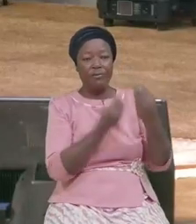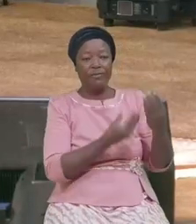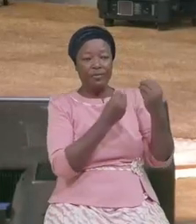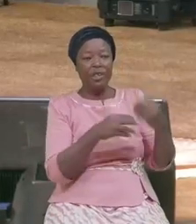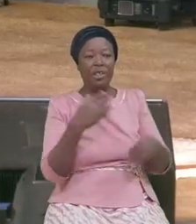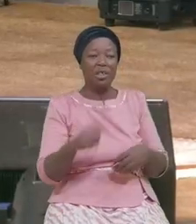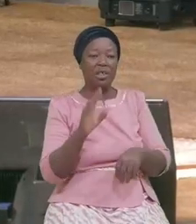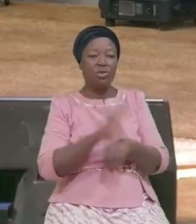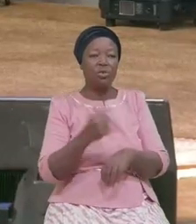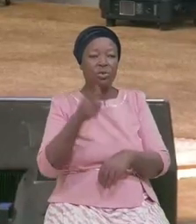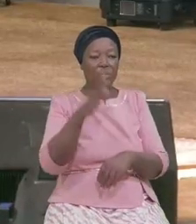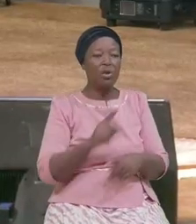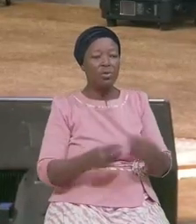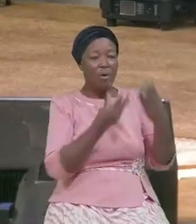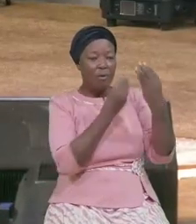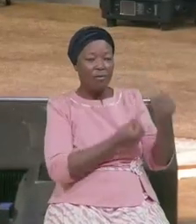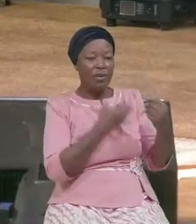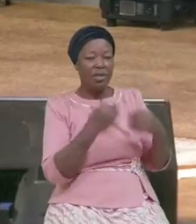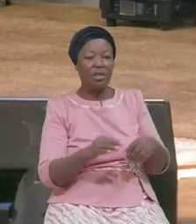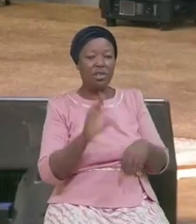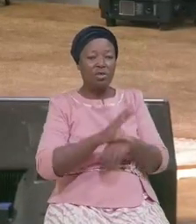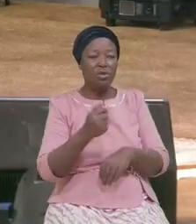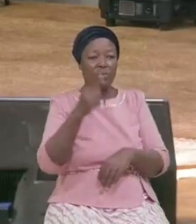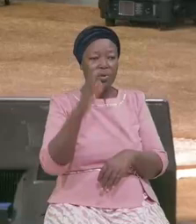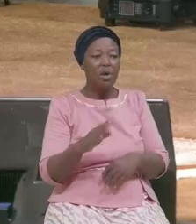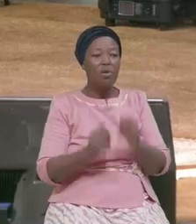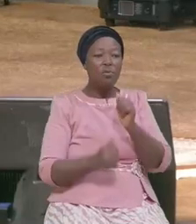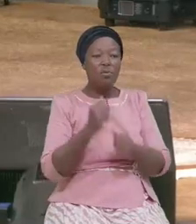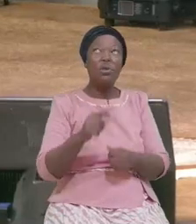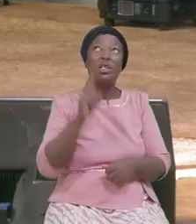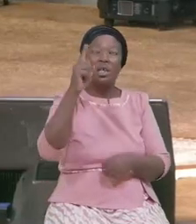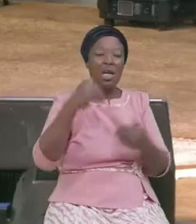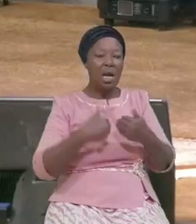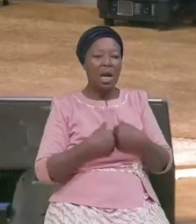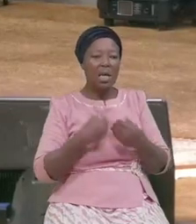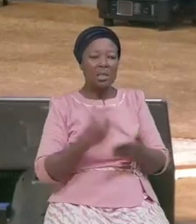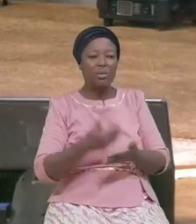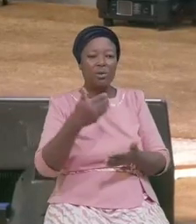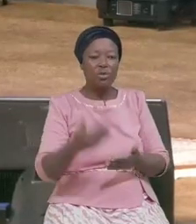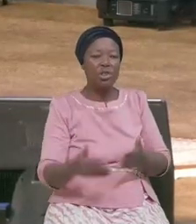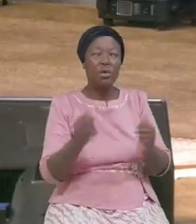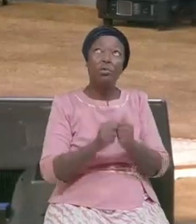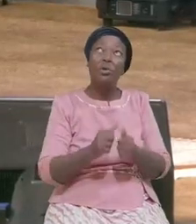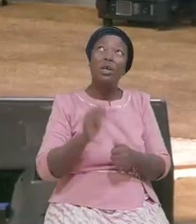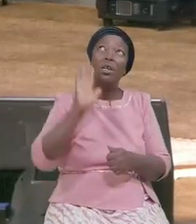pour paître l'église de Dieu qu'il s'est acquise par son propre